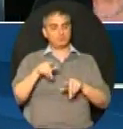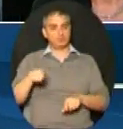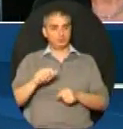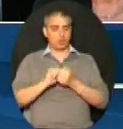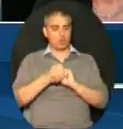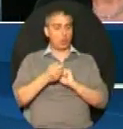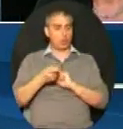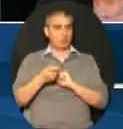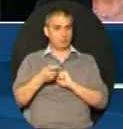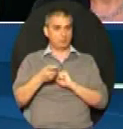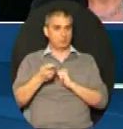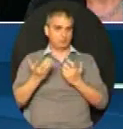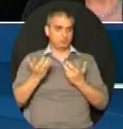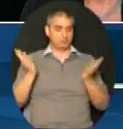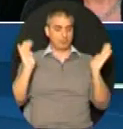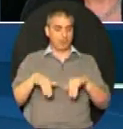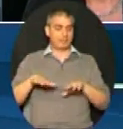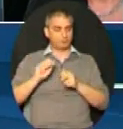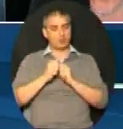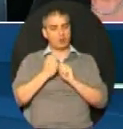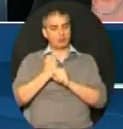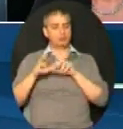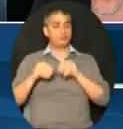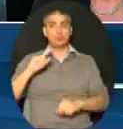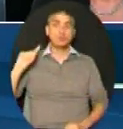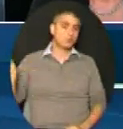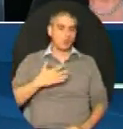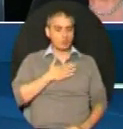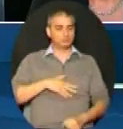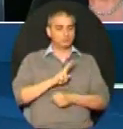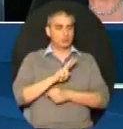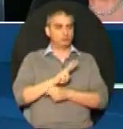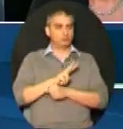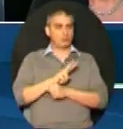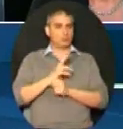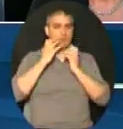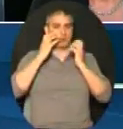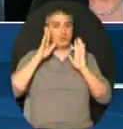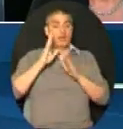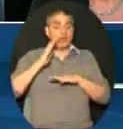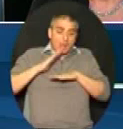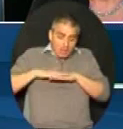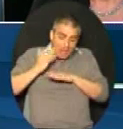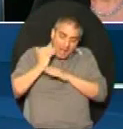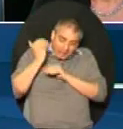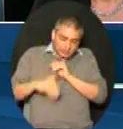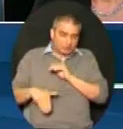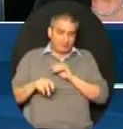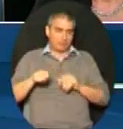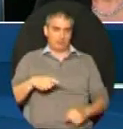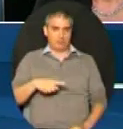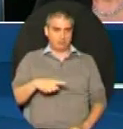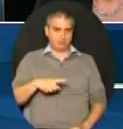או להפיל אותה, או ללכת לבחירות. כולם רוצים לשמור על הכהונה שלהם עד תום ימיה של